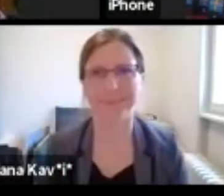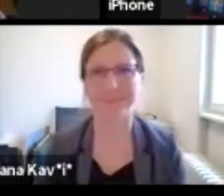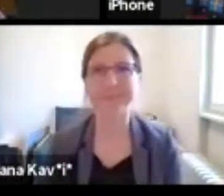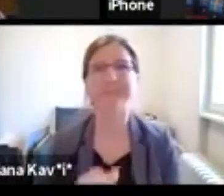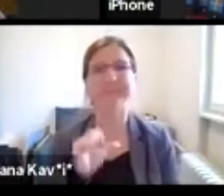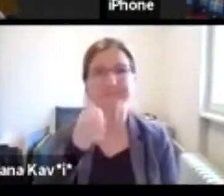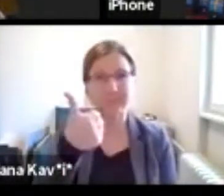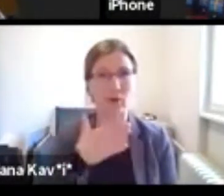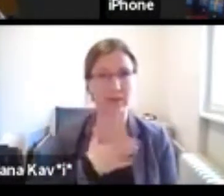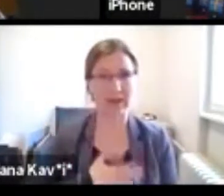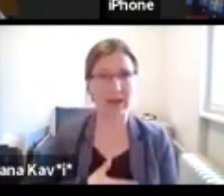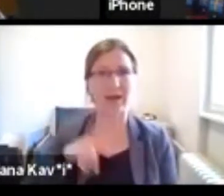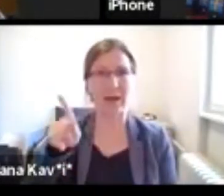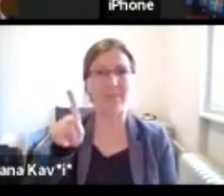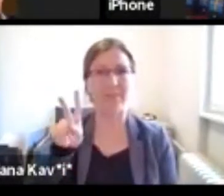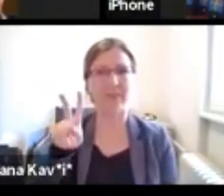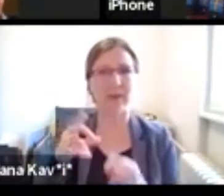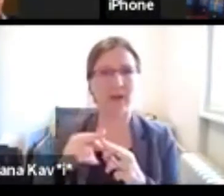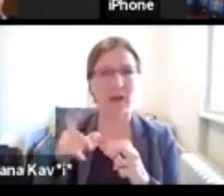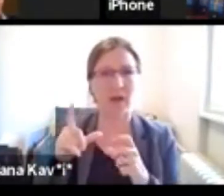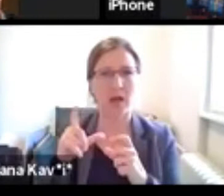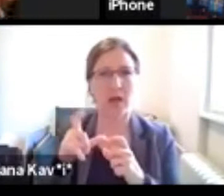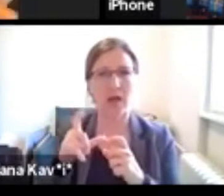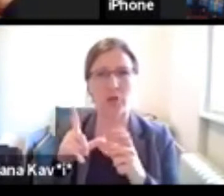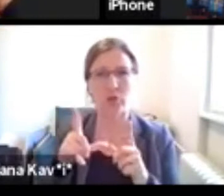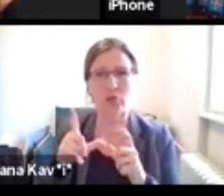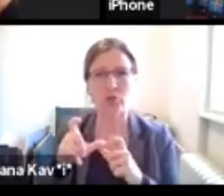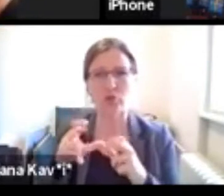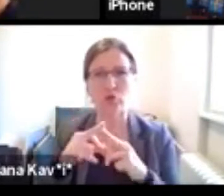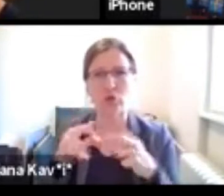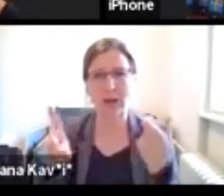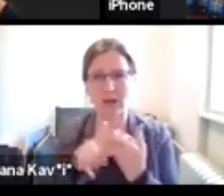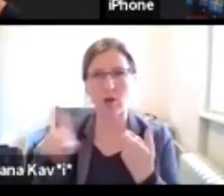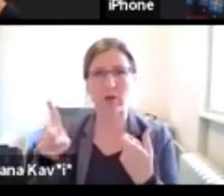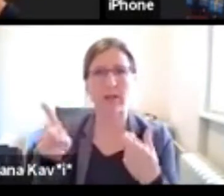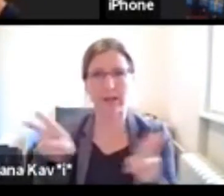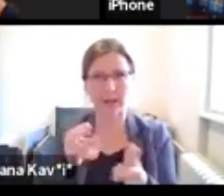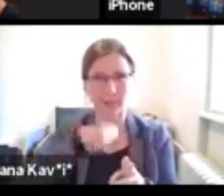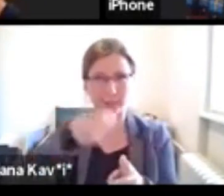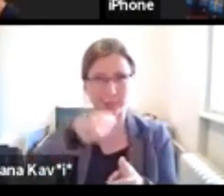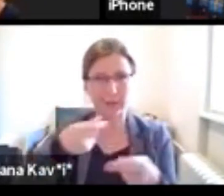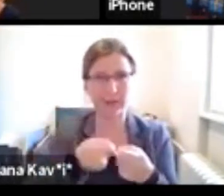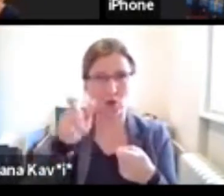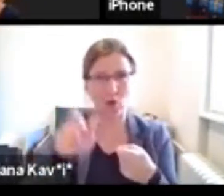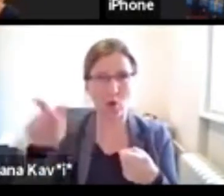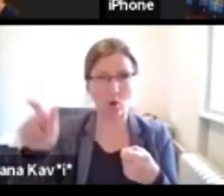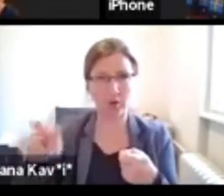Šušak reći će nam nešto o osobama oštećena vida u ovo vrijeme,